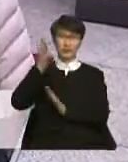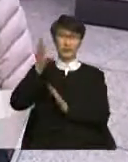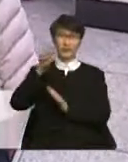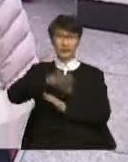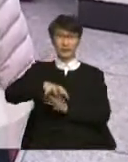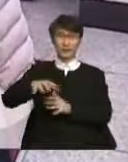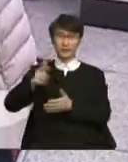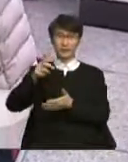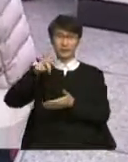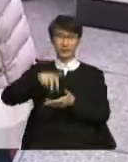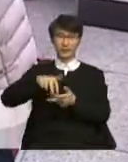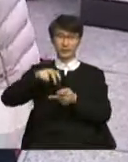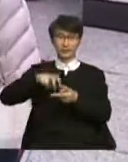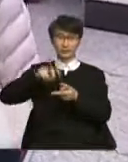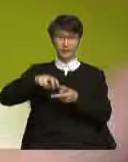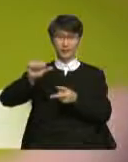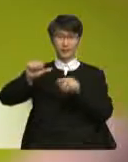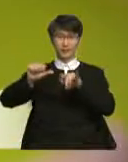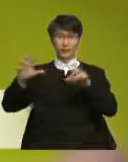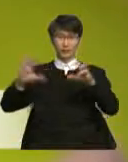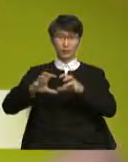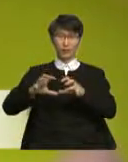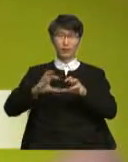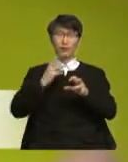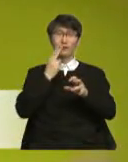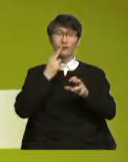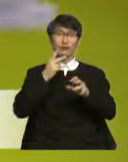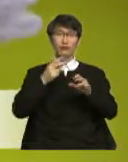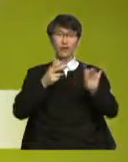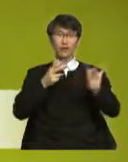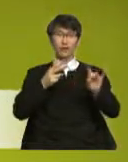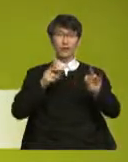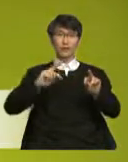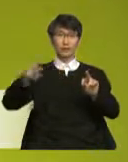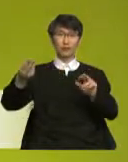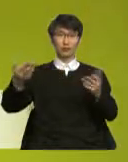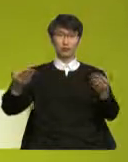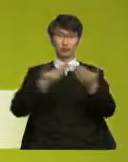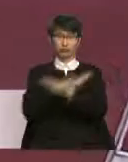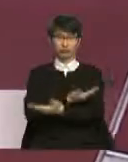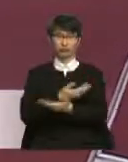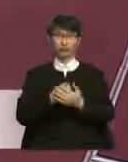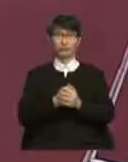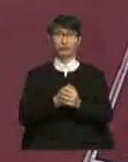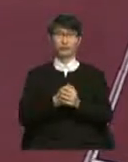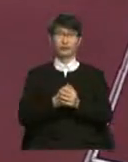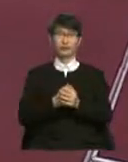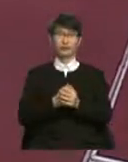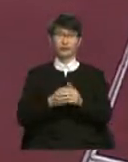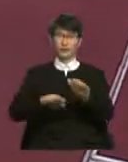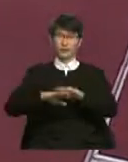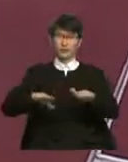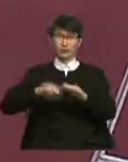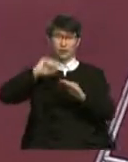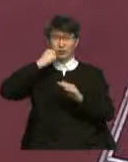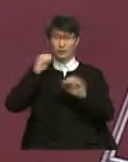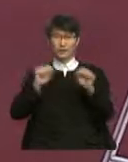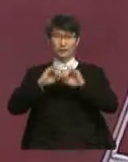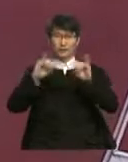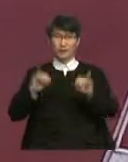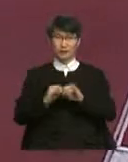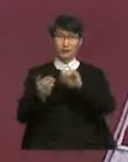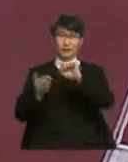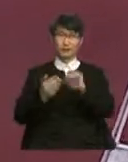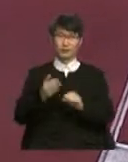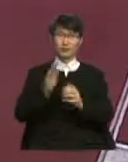동주민센터에 아이스팩 5개를 모아오면 종량제 봉투 한 장으로 바꿔주고 있습니다. 처치 곤란이었던 아이스팩을